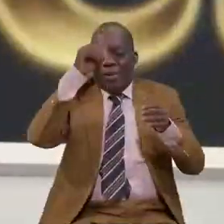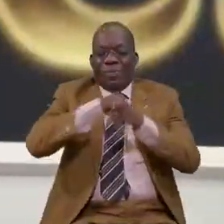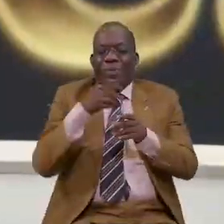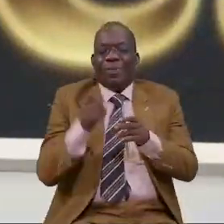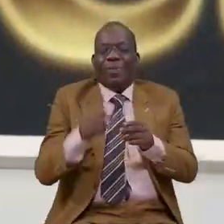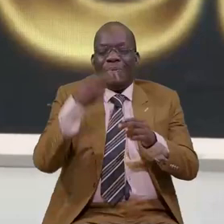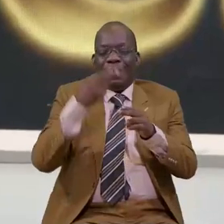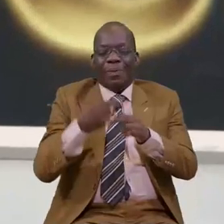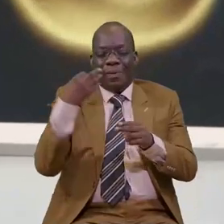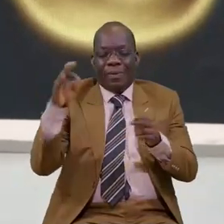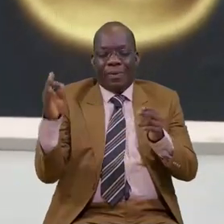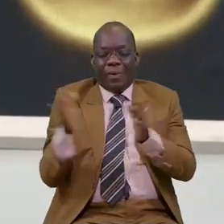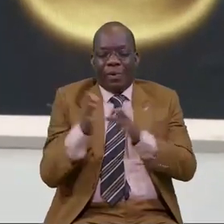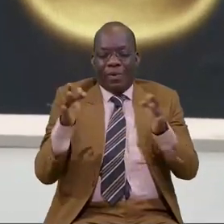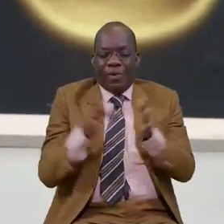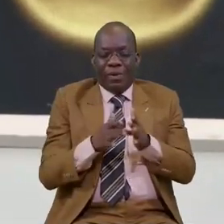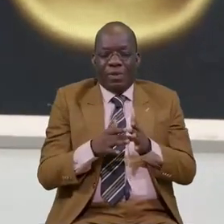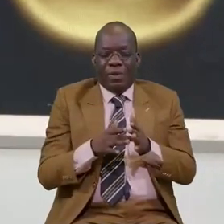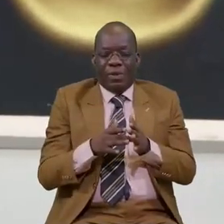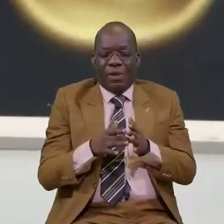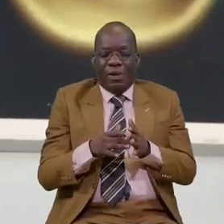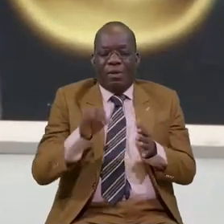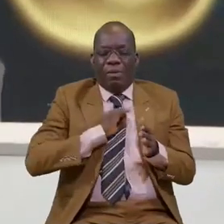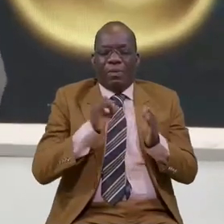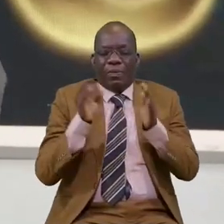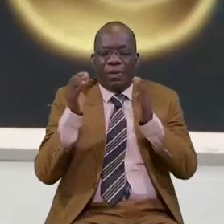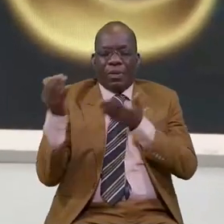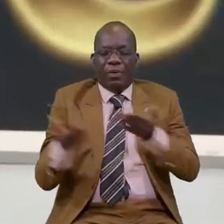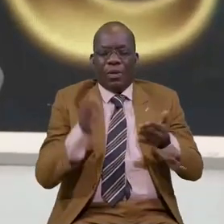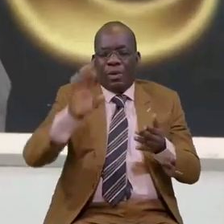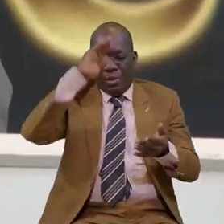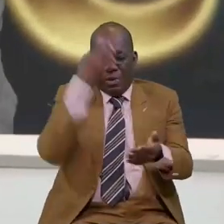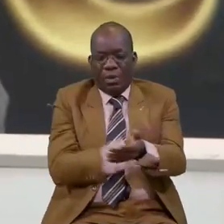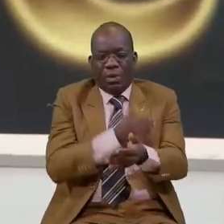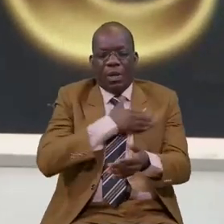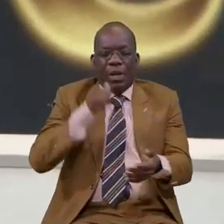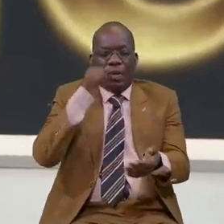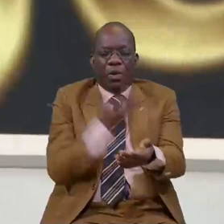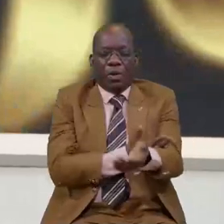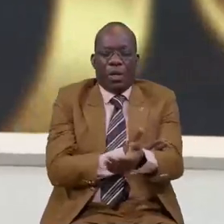Prions ensemble. Père, au nom puissant de Jésus,